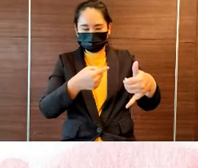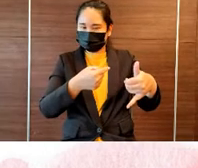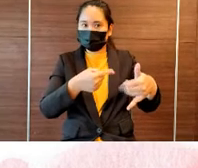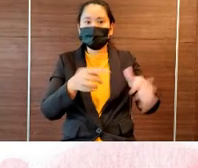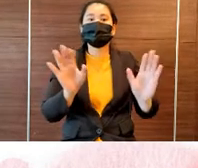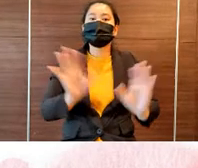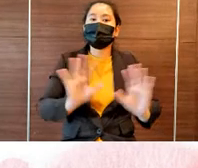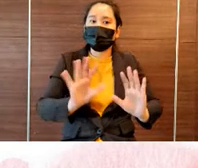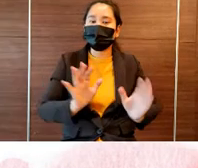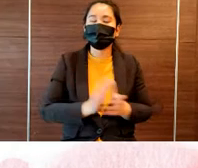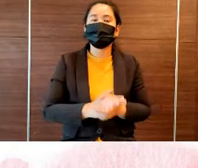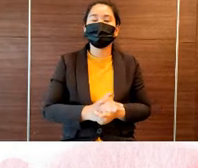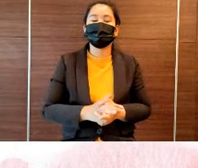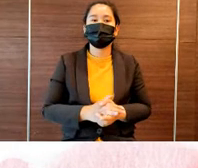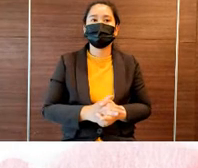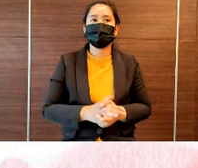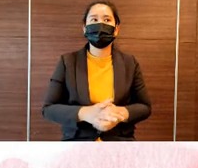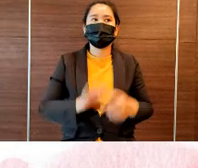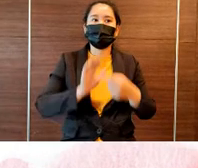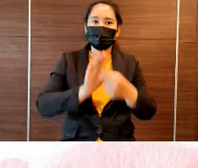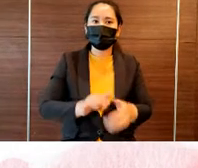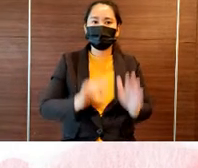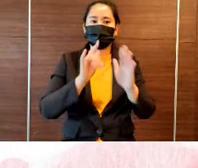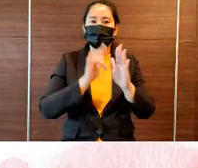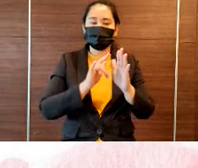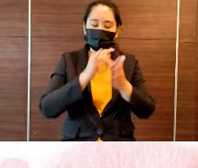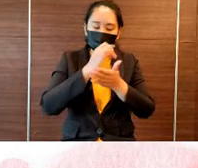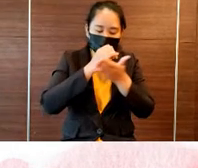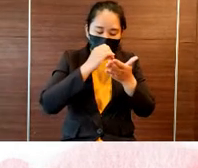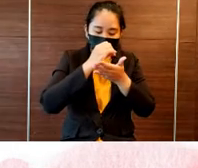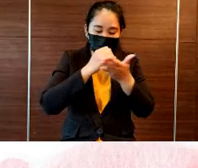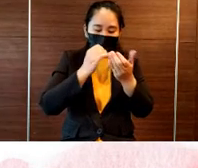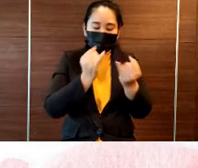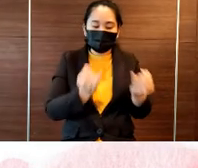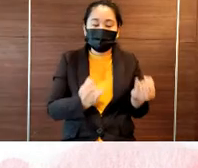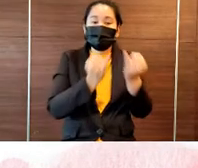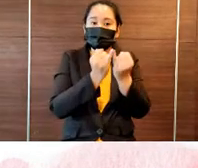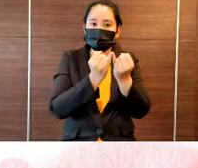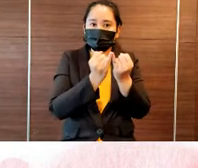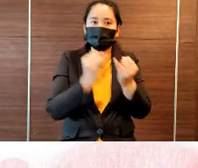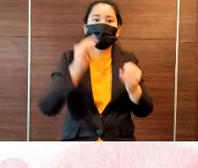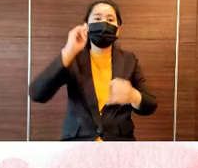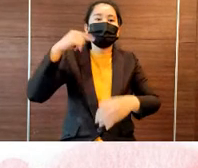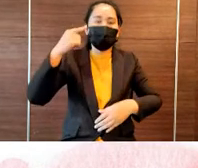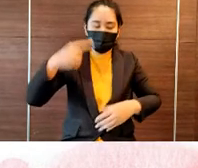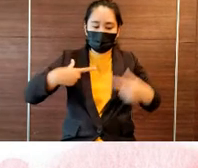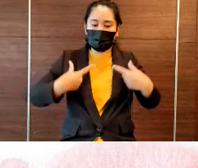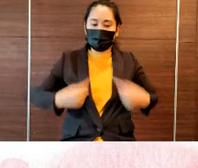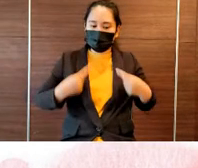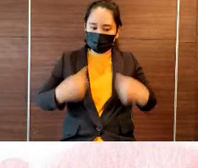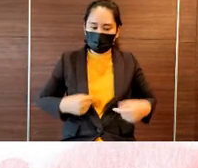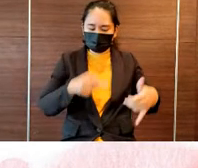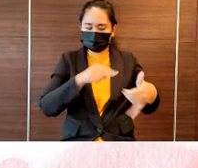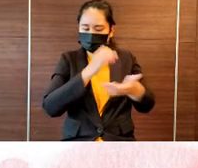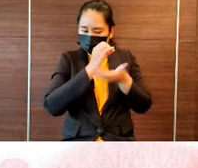ารับบริการซึ่งอาจจะใช้ยาเสพติดอาจจะเป็นหญิงบริการแล้วแต่นะครับ